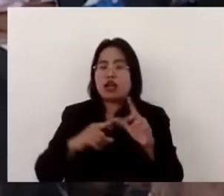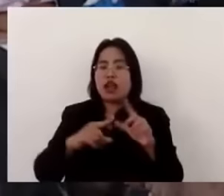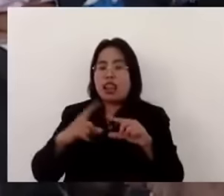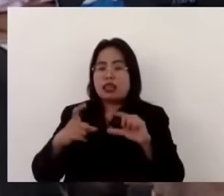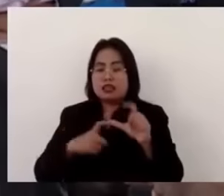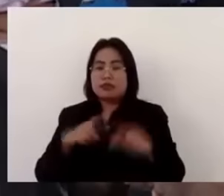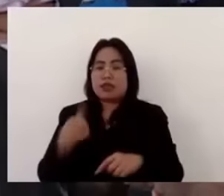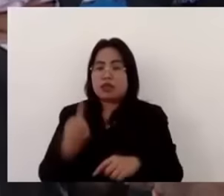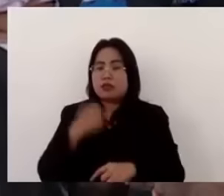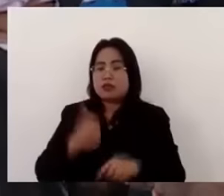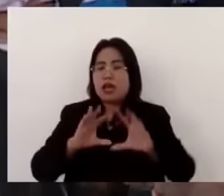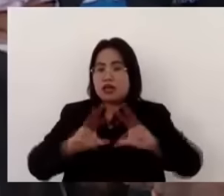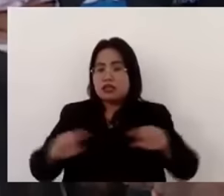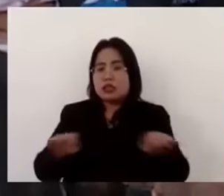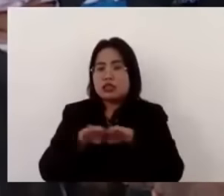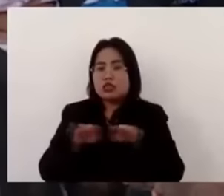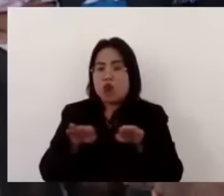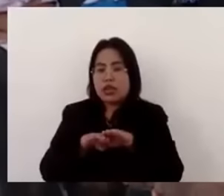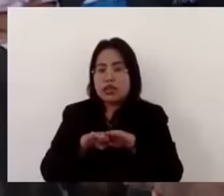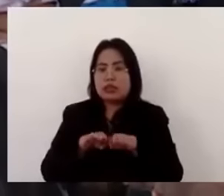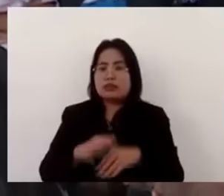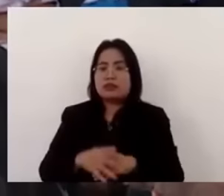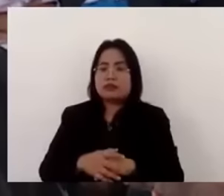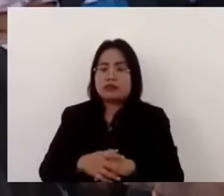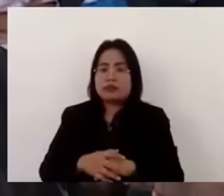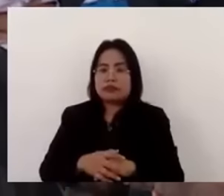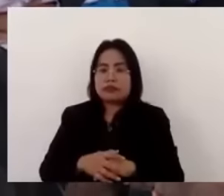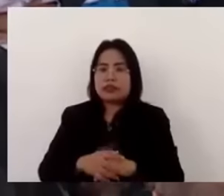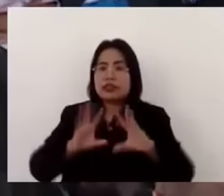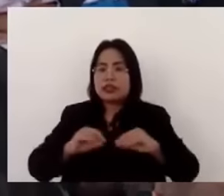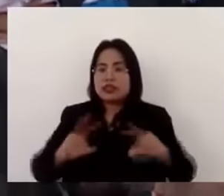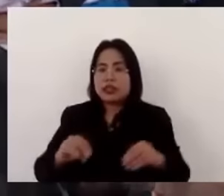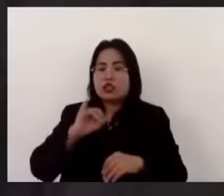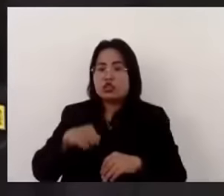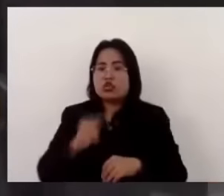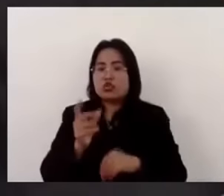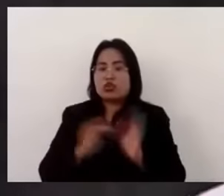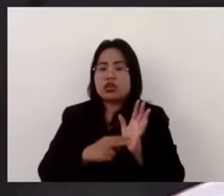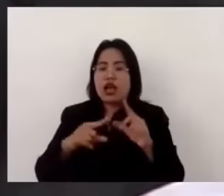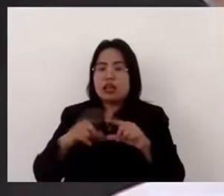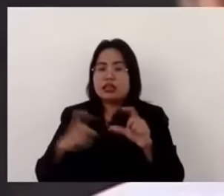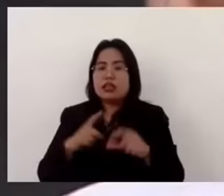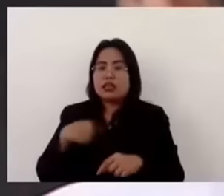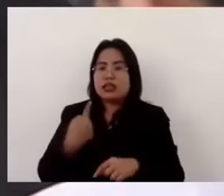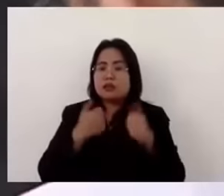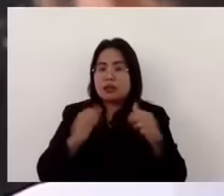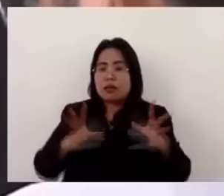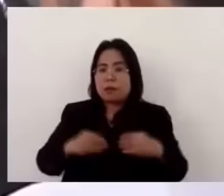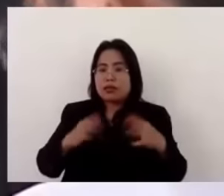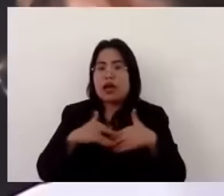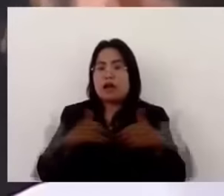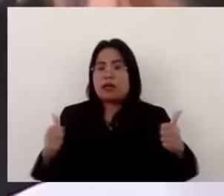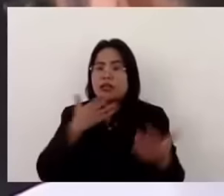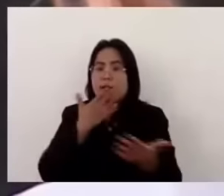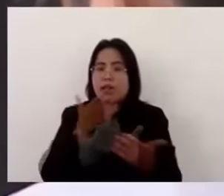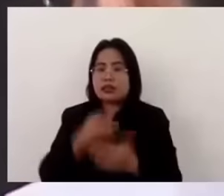kami bisa bekerja sesuai dengan ee kerja-kerja jurnalis dan kemudian kami juga mendapatkan keamanan Terima